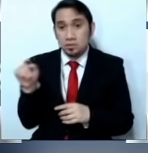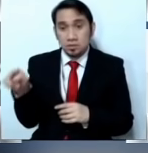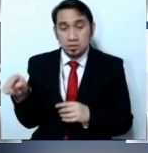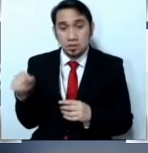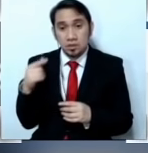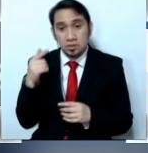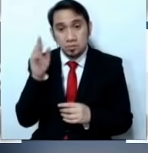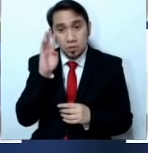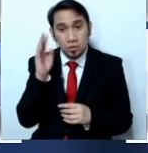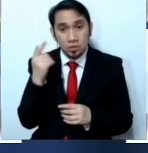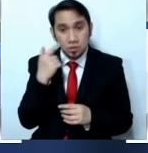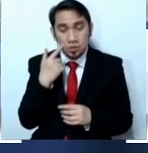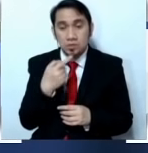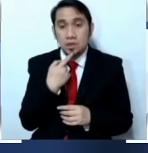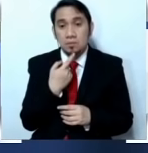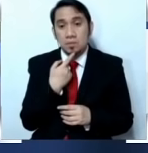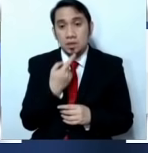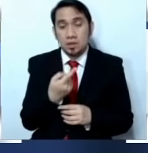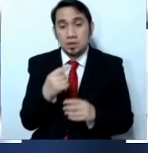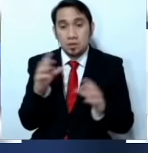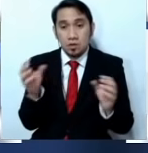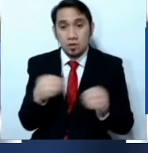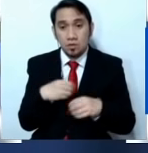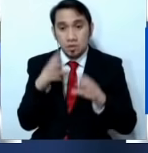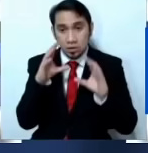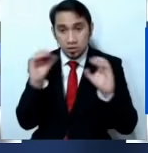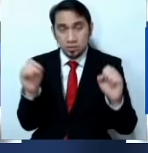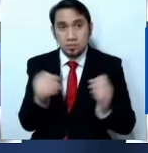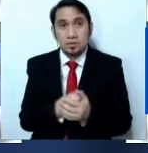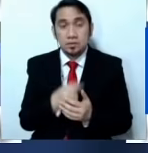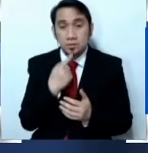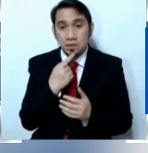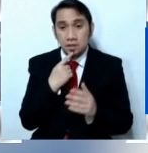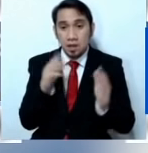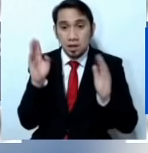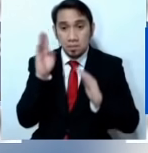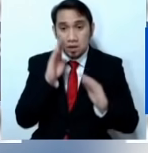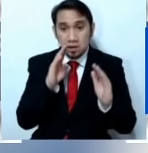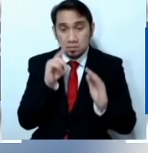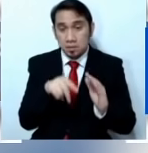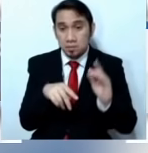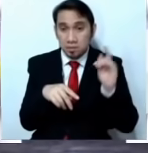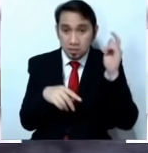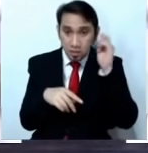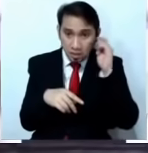ni Trillanes, ang problema kay Senator Trillanes, wala pong ebidensya.